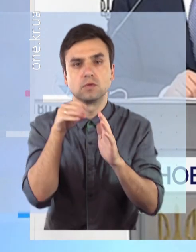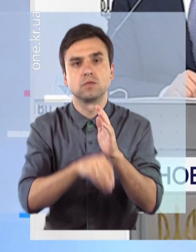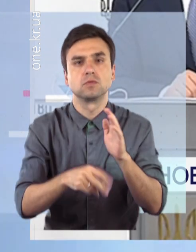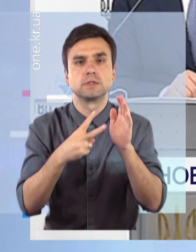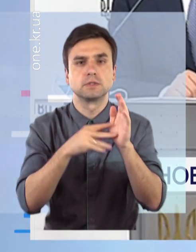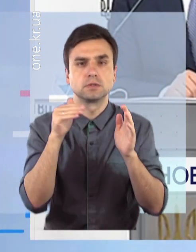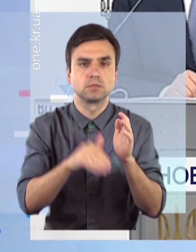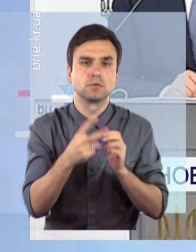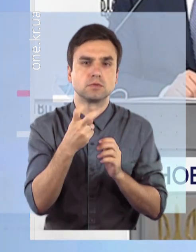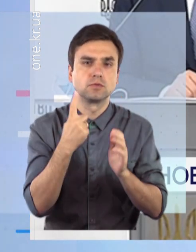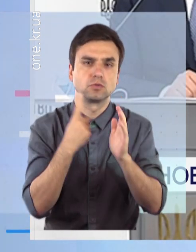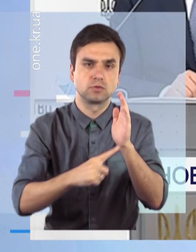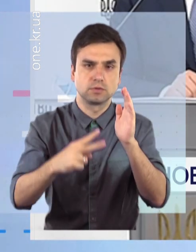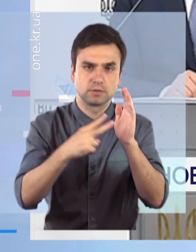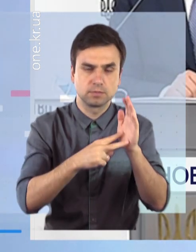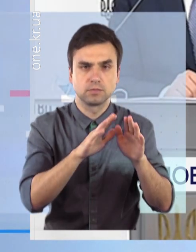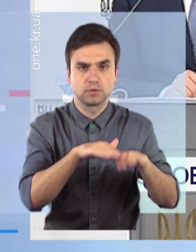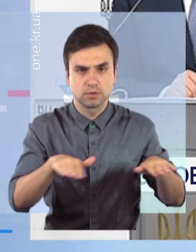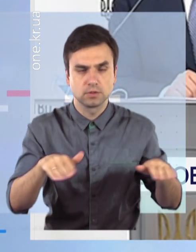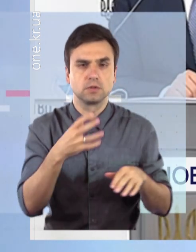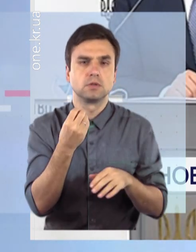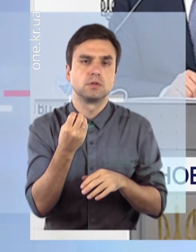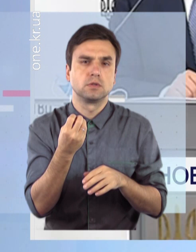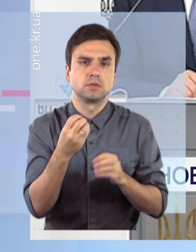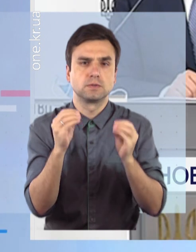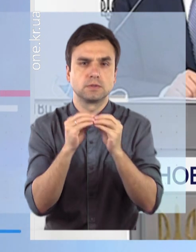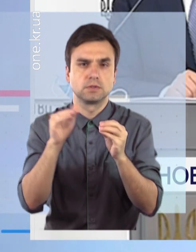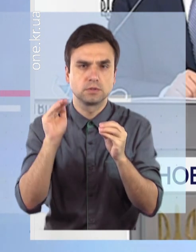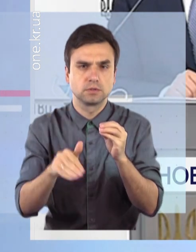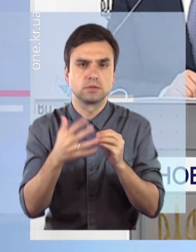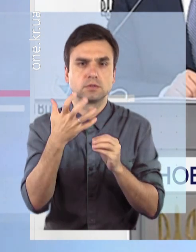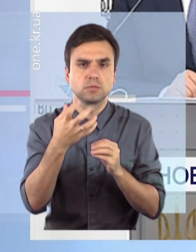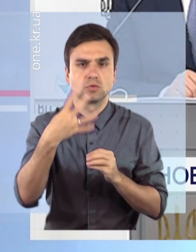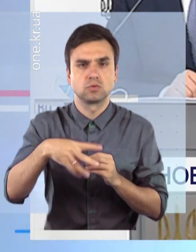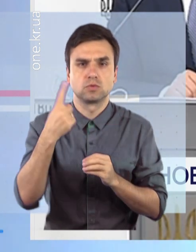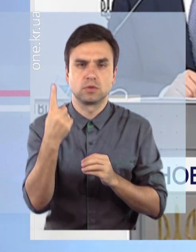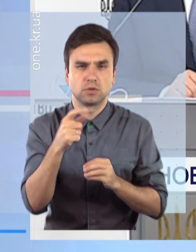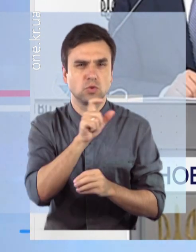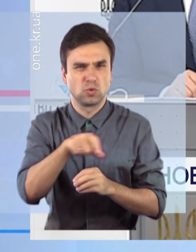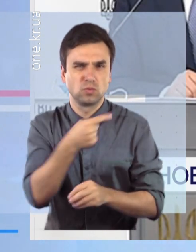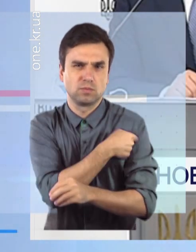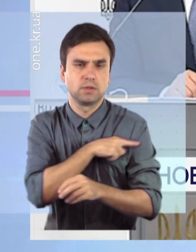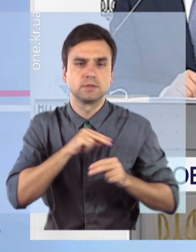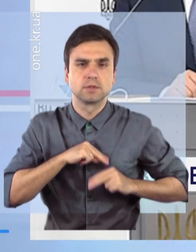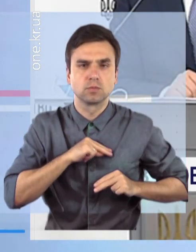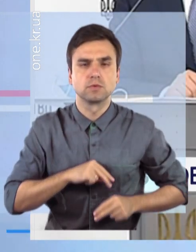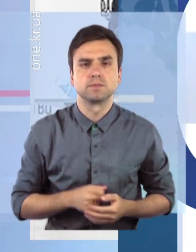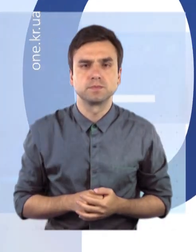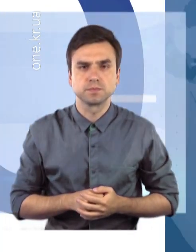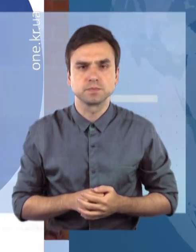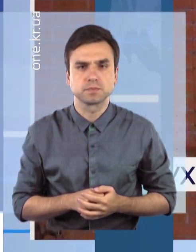них 7267 дітей, а також 10541 медичний працівник.